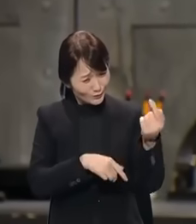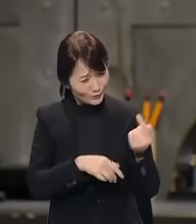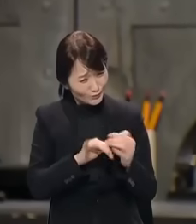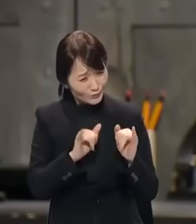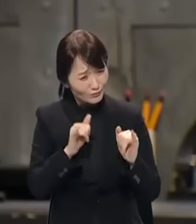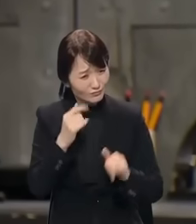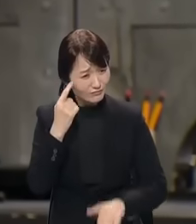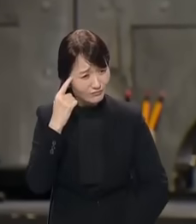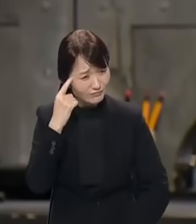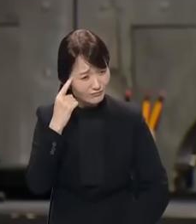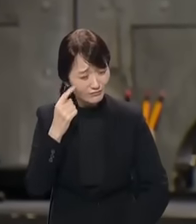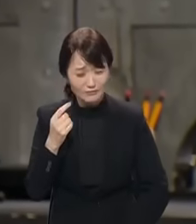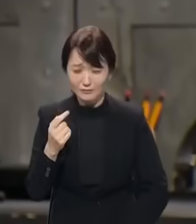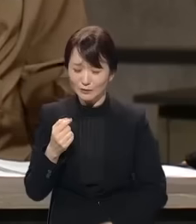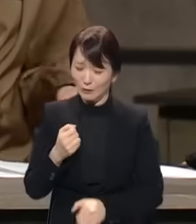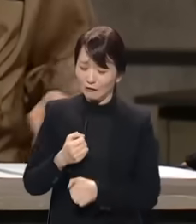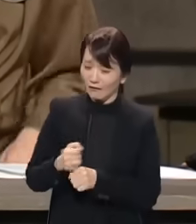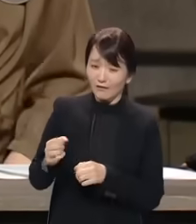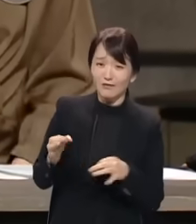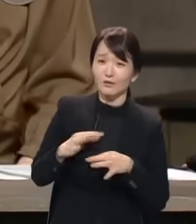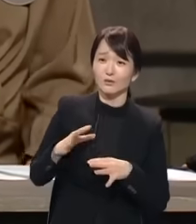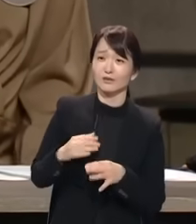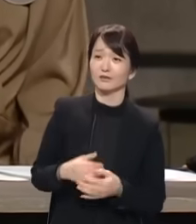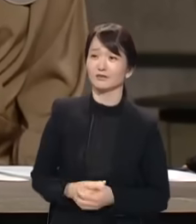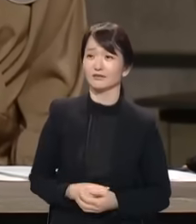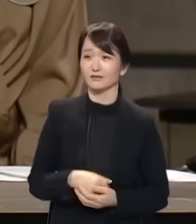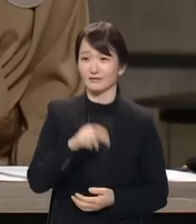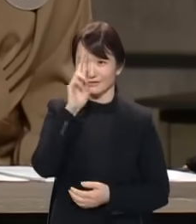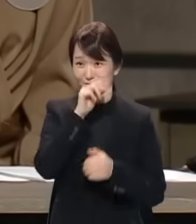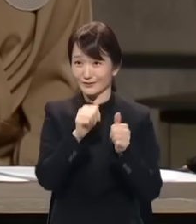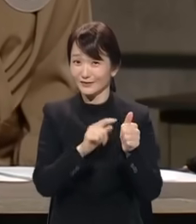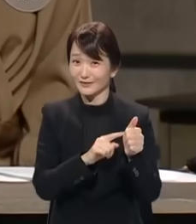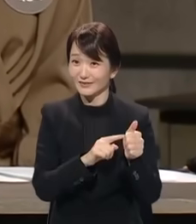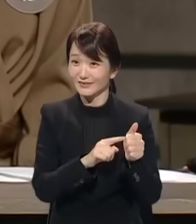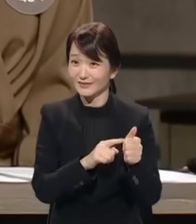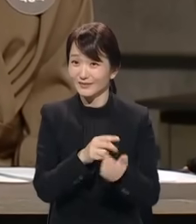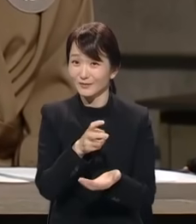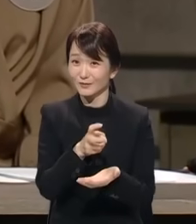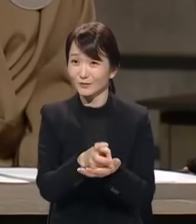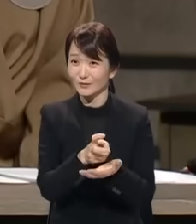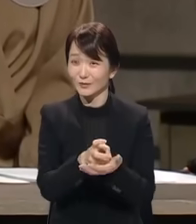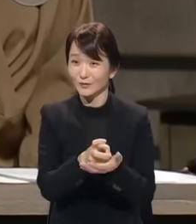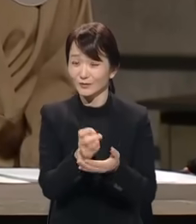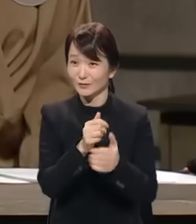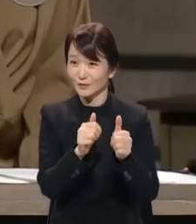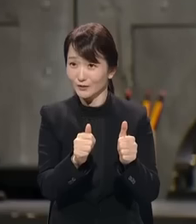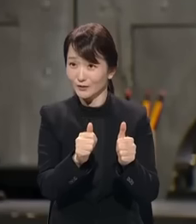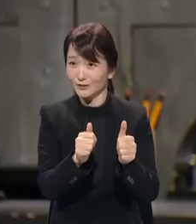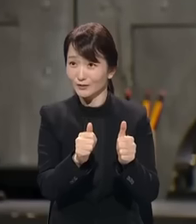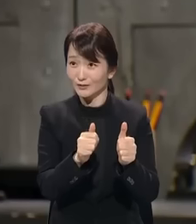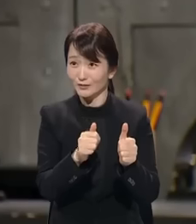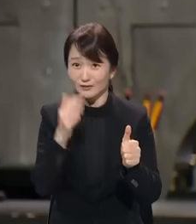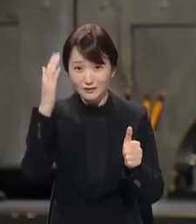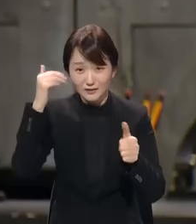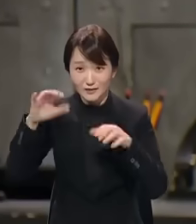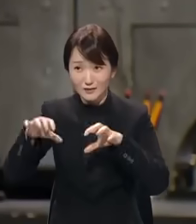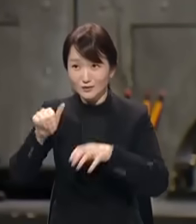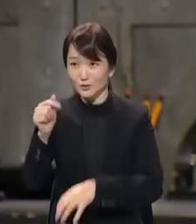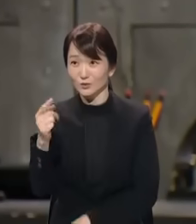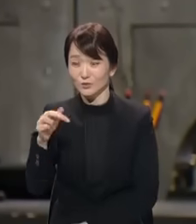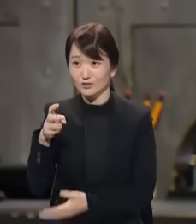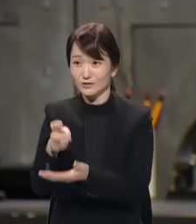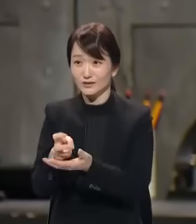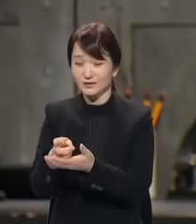정도로 약간 당황스럽고 놀라운데요. 특히 박준 변호사는 법조인인데 우리가 대한민국의 호주제는